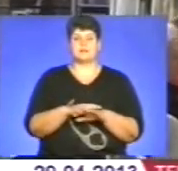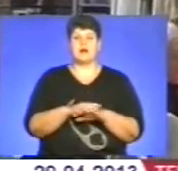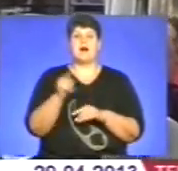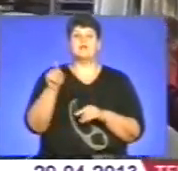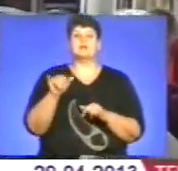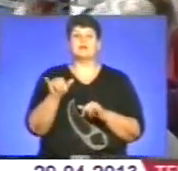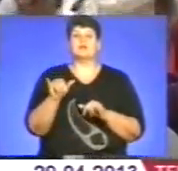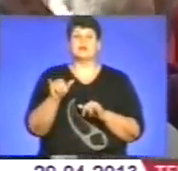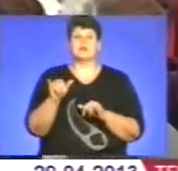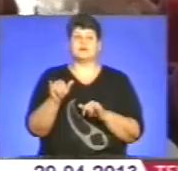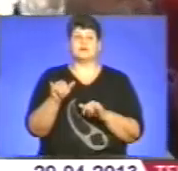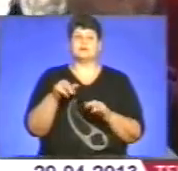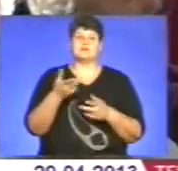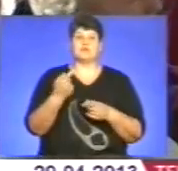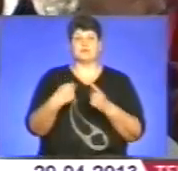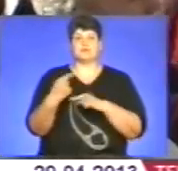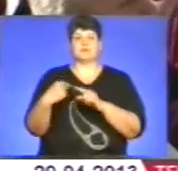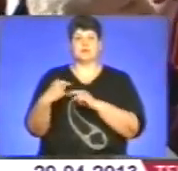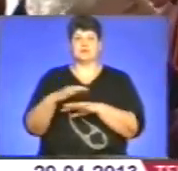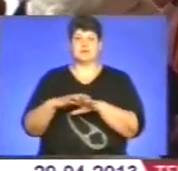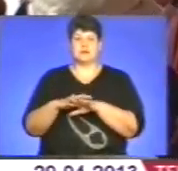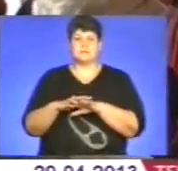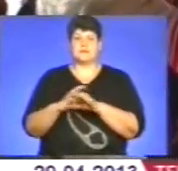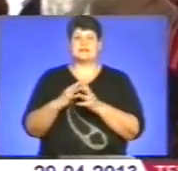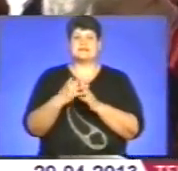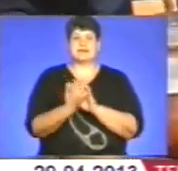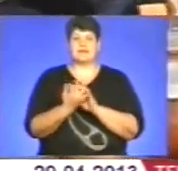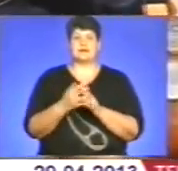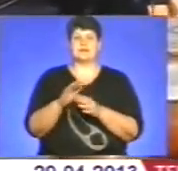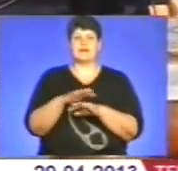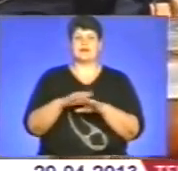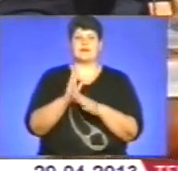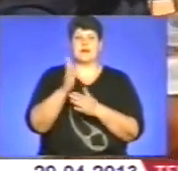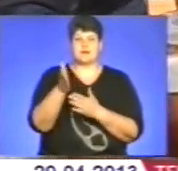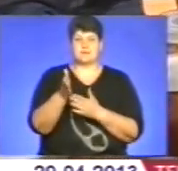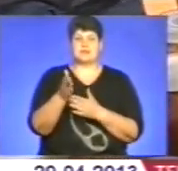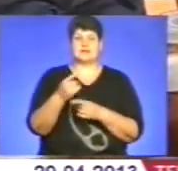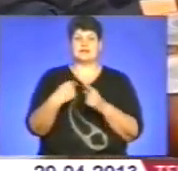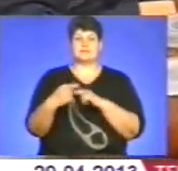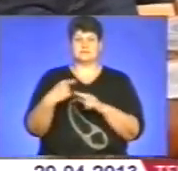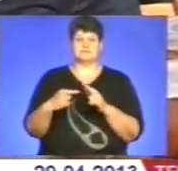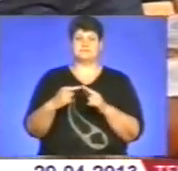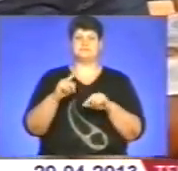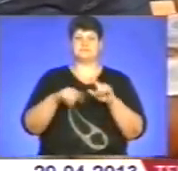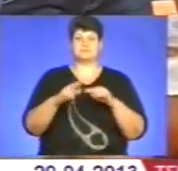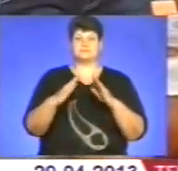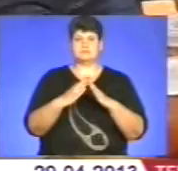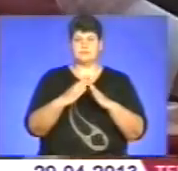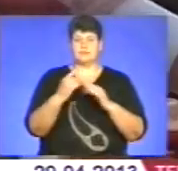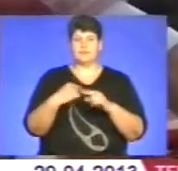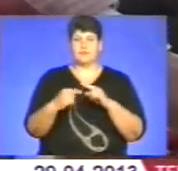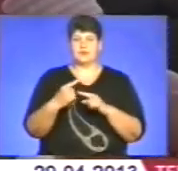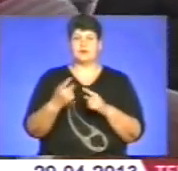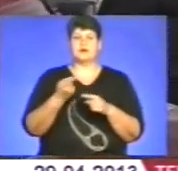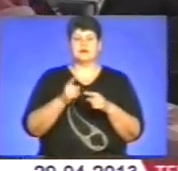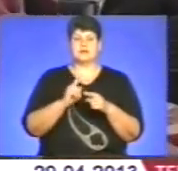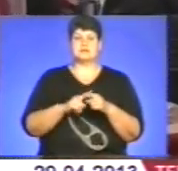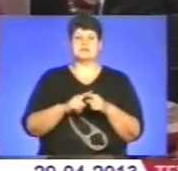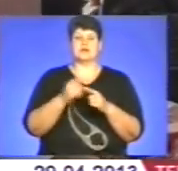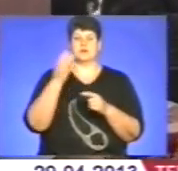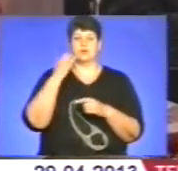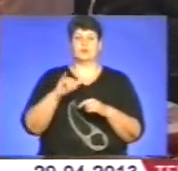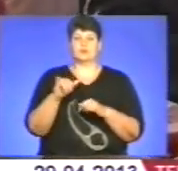куди, кумонько? З ярмарку. Із села на ярмарок, з ярмарку до рідної оселі. Ось це дорожнє коло, яким рухається життя сільської